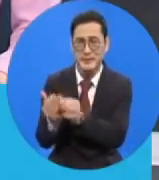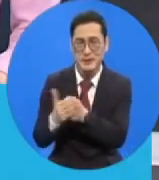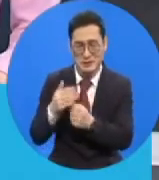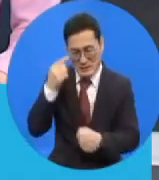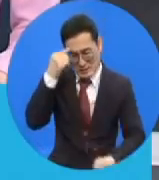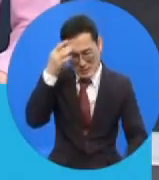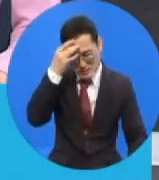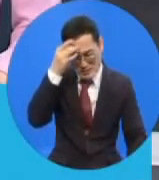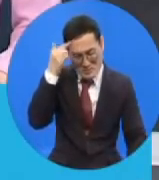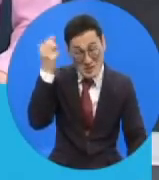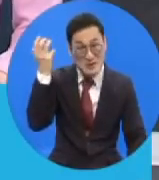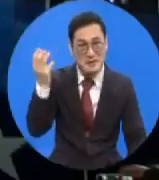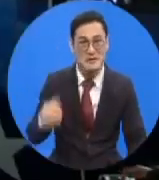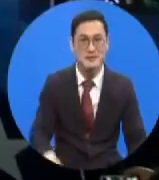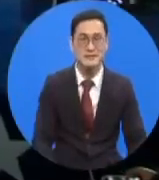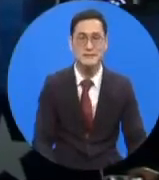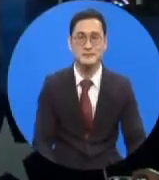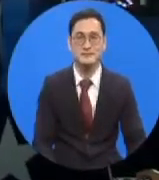서채리 기자입니다.